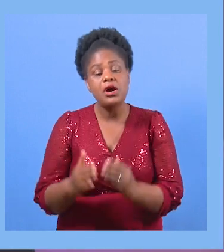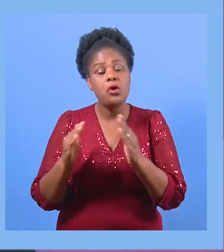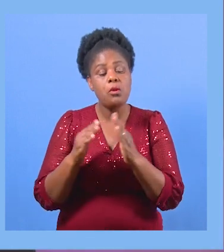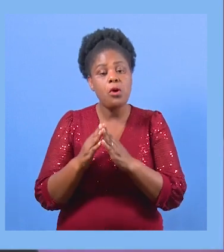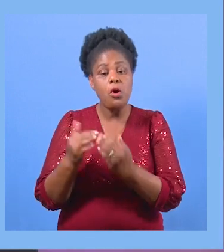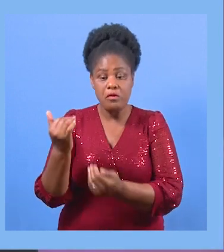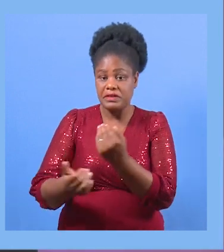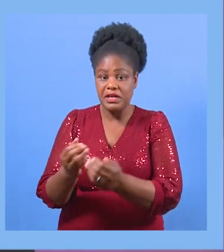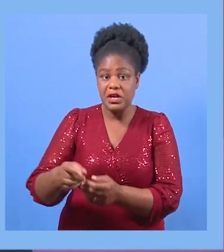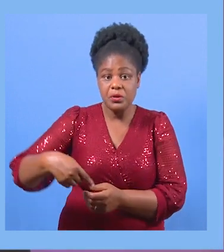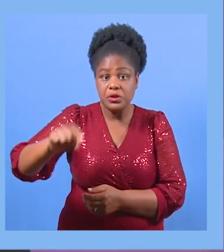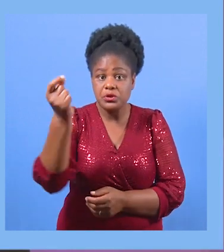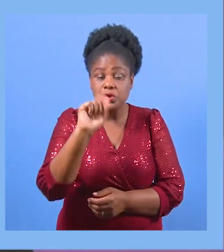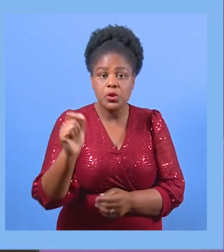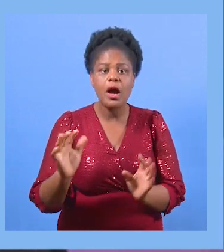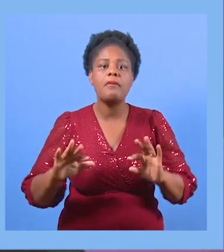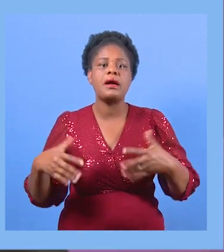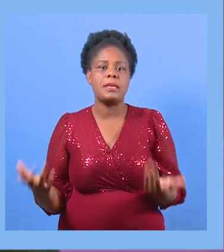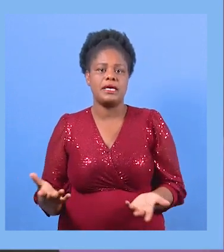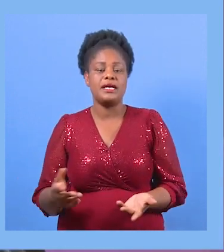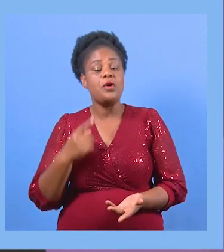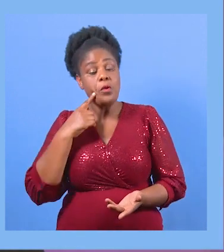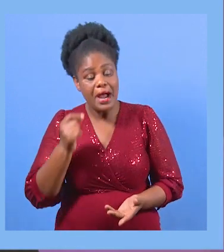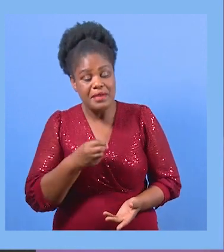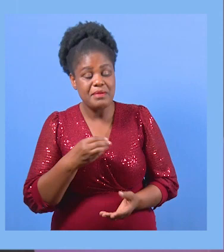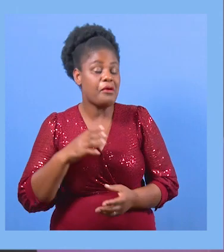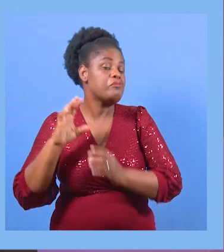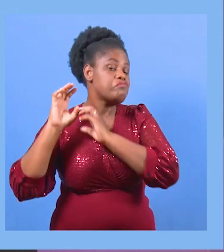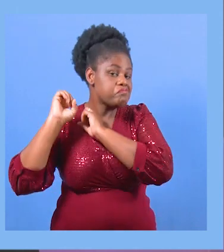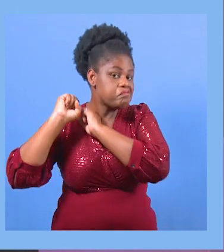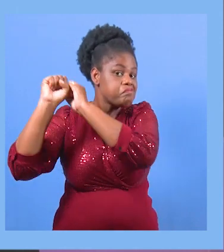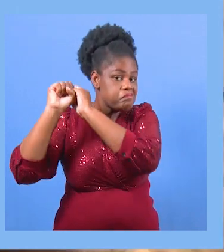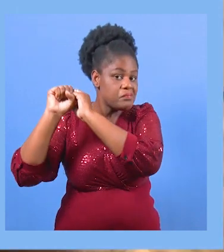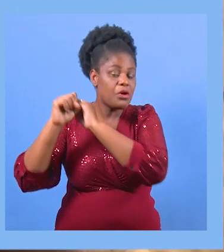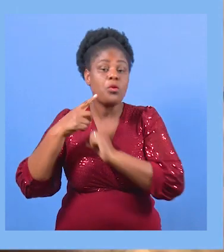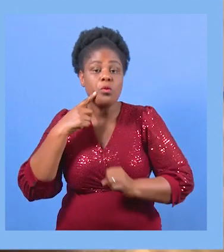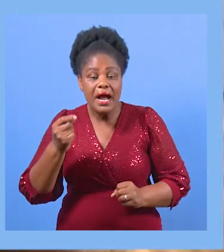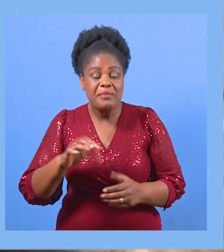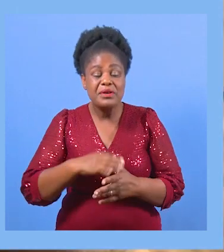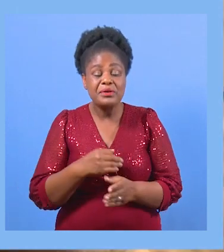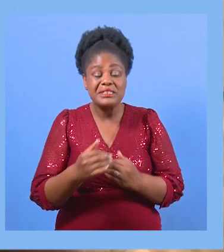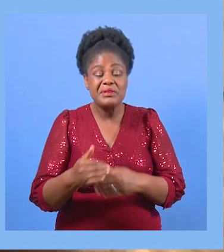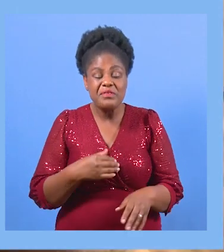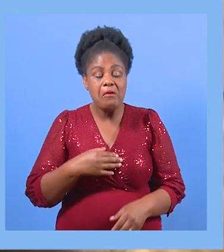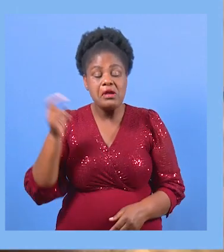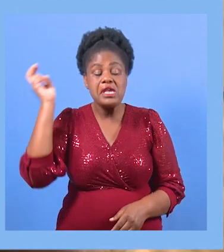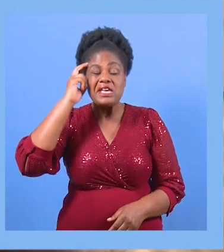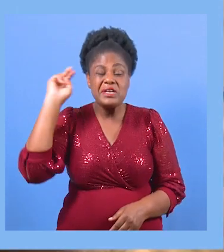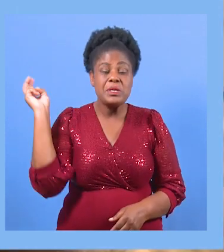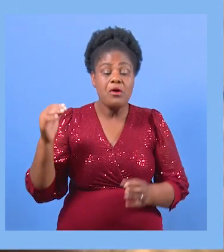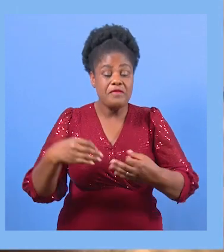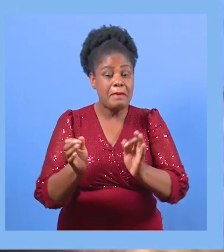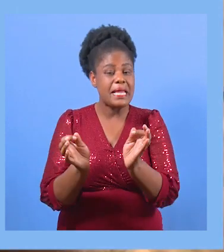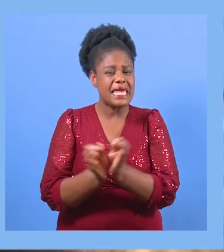kuenda kumberi. Sei munhu achizozviuraya Mai Chisamba? Ndo patiri kuti kudyiwa kuripo, nekuti anenge akafuratira hama dzake,